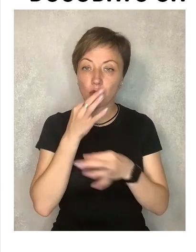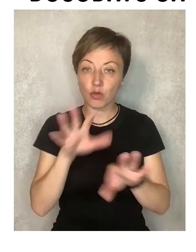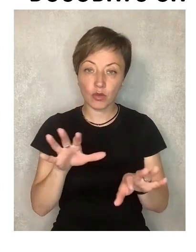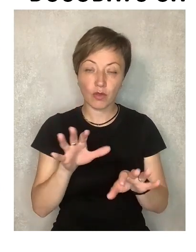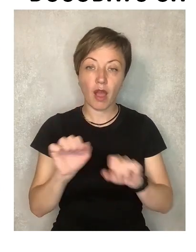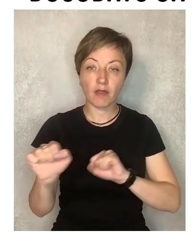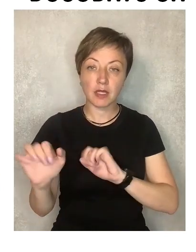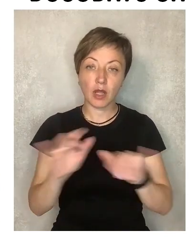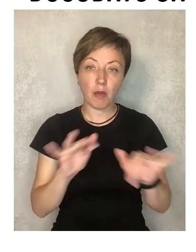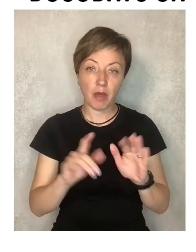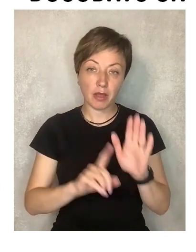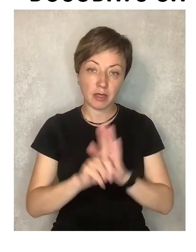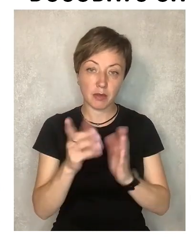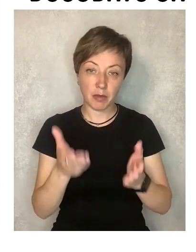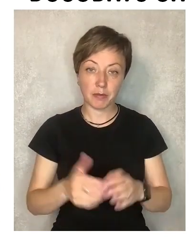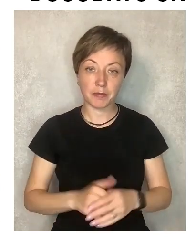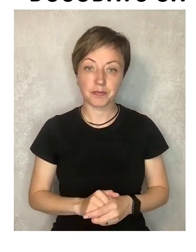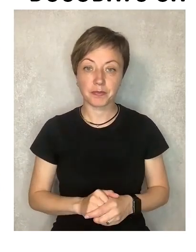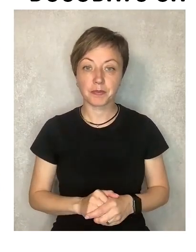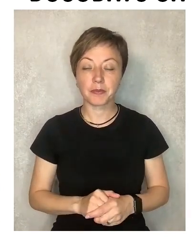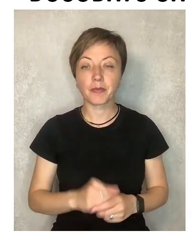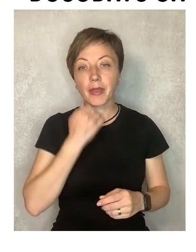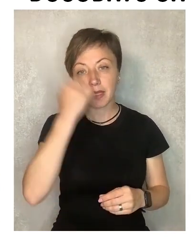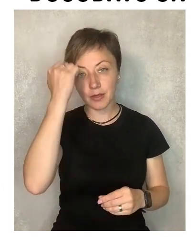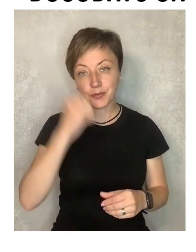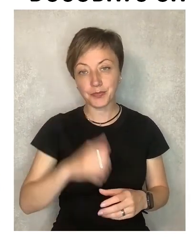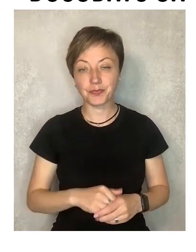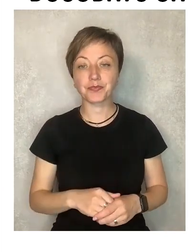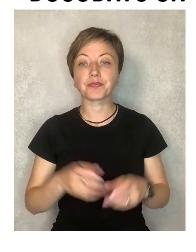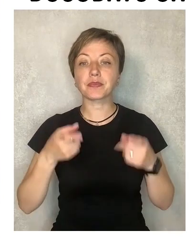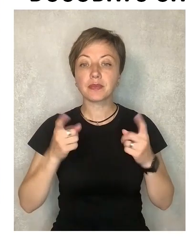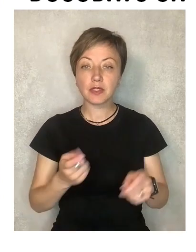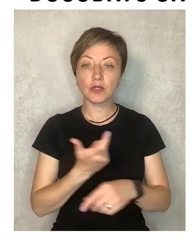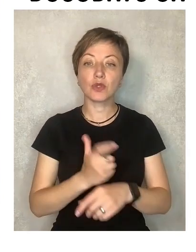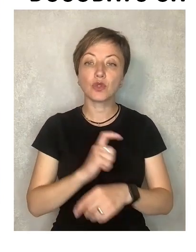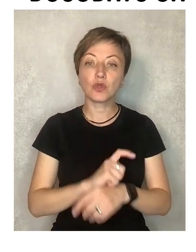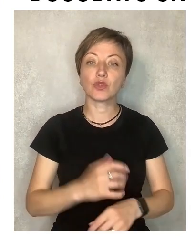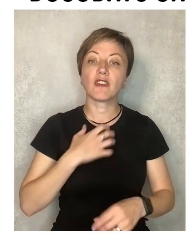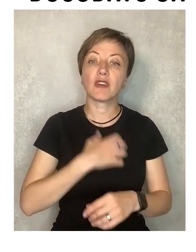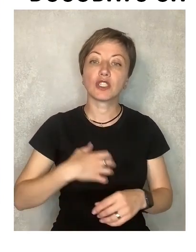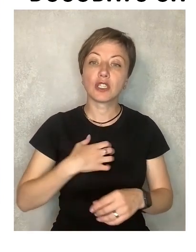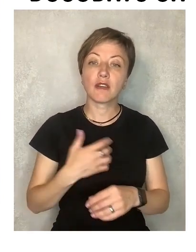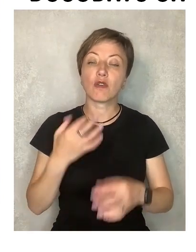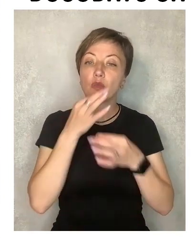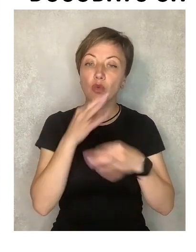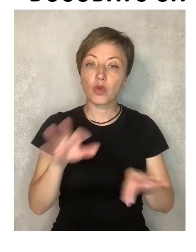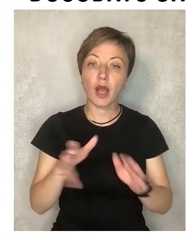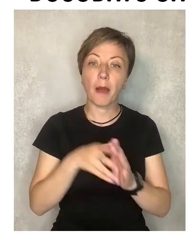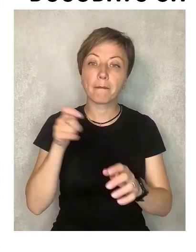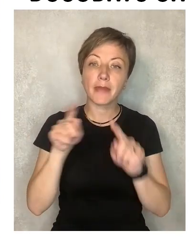кампанію, за яку беретесь. Дякую. Це дійсно дуже важливо, тому що будь-яка петиція має розглядатися як в першу